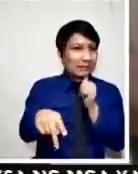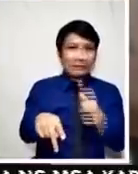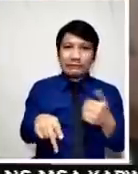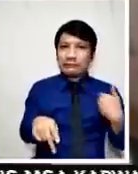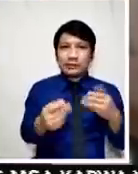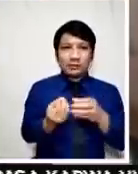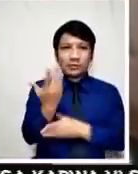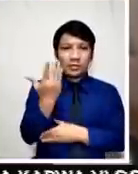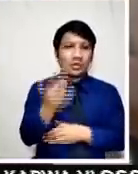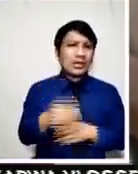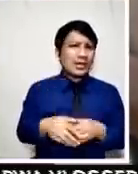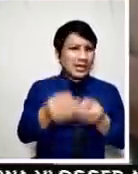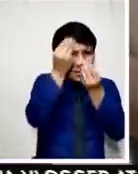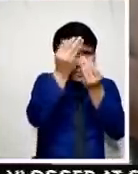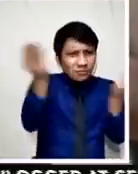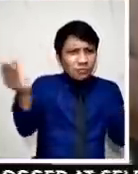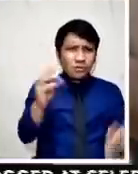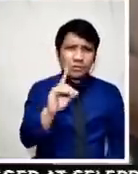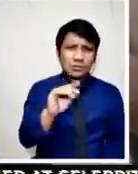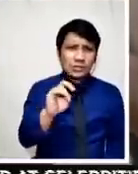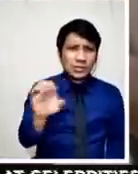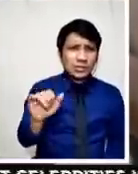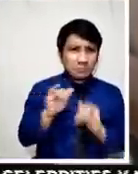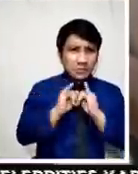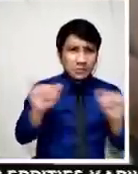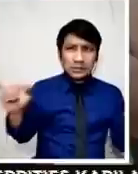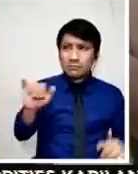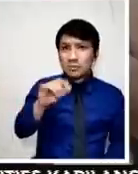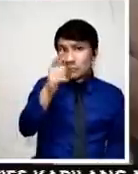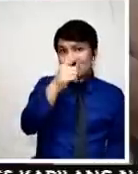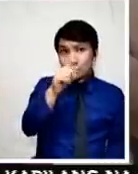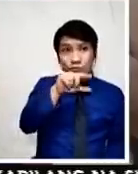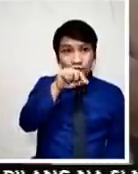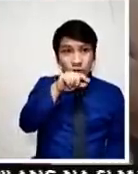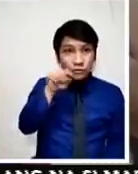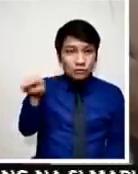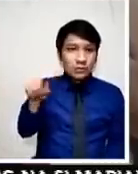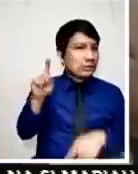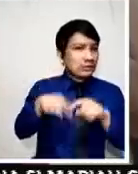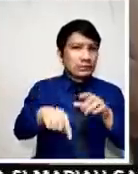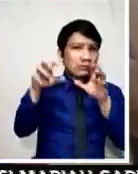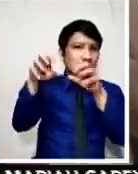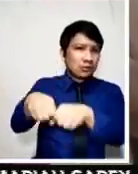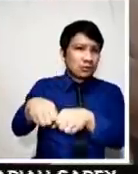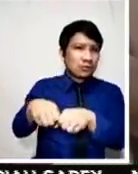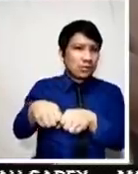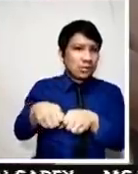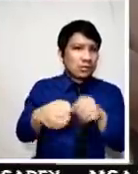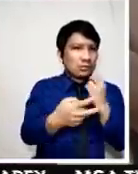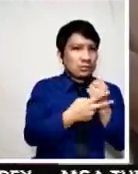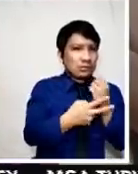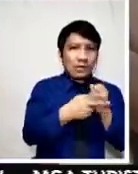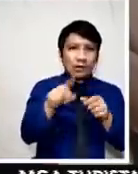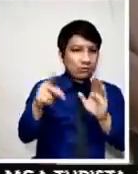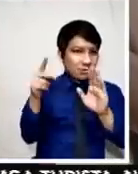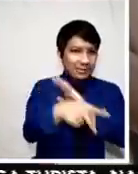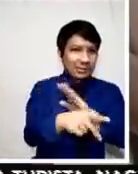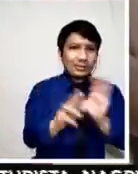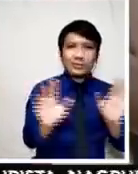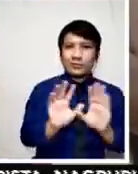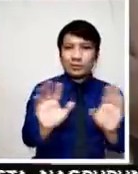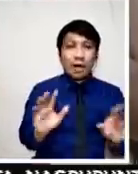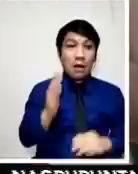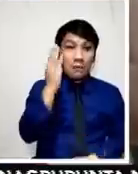mga ibon tulad ng Luzon Bleeding Heart Pigeon ay hindi dapat hinuhuli at ikinukulong sa hawla o pinapatay. Sa halip, sila ay